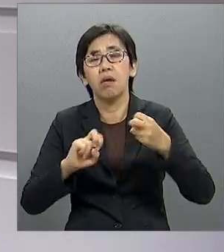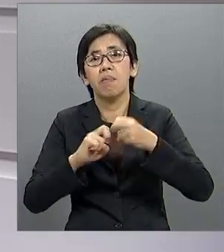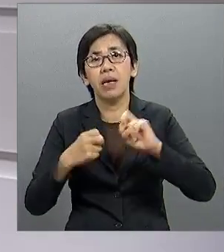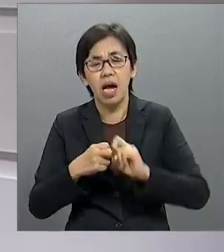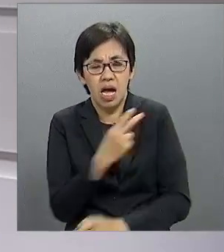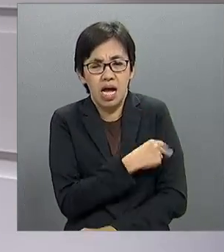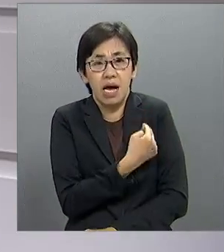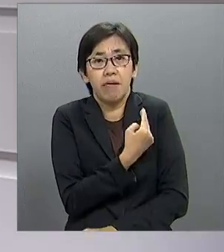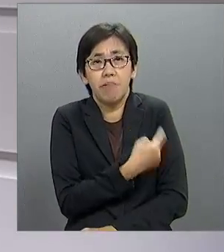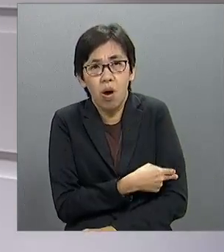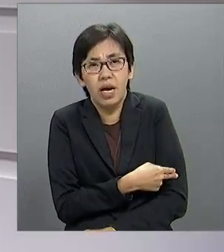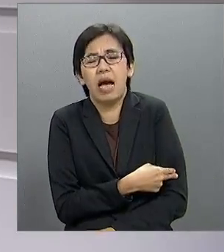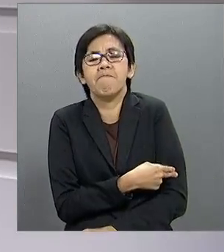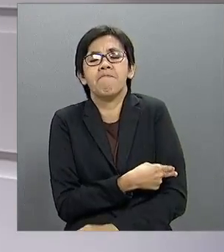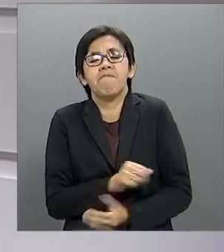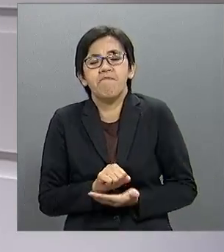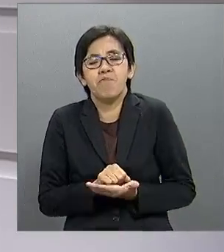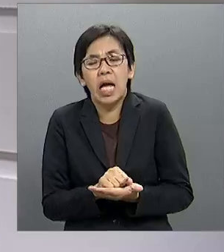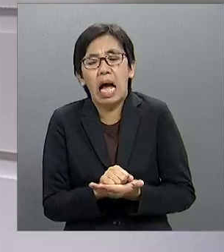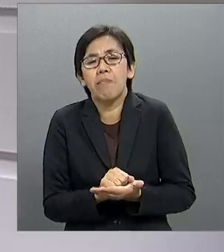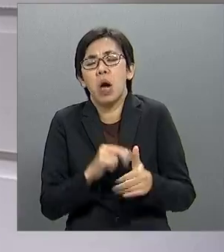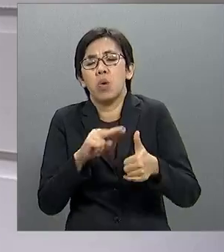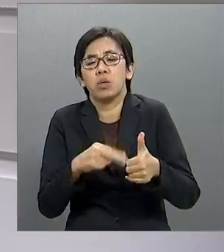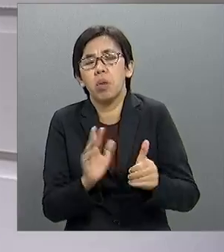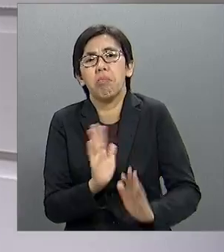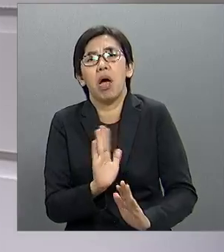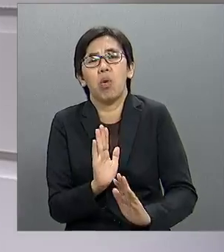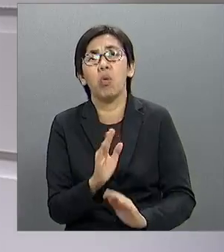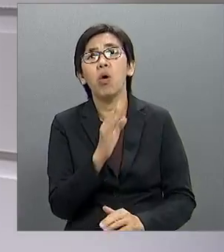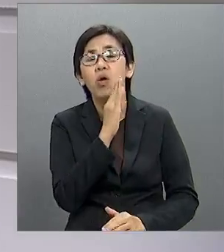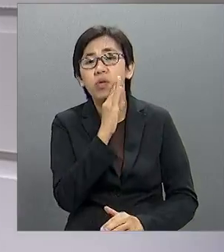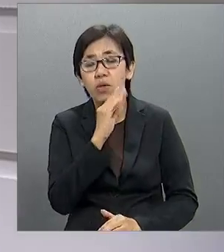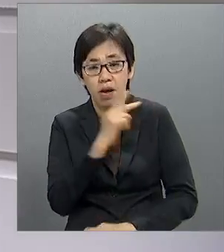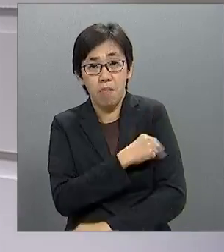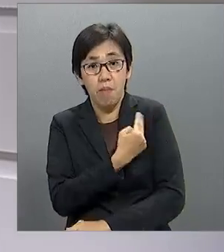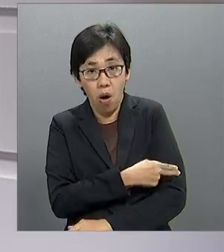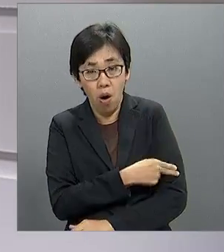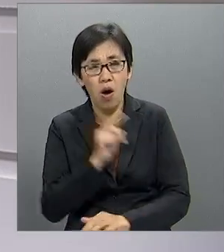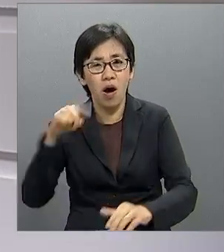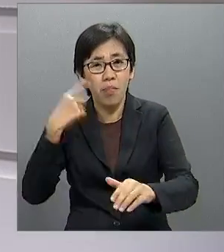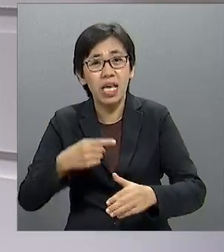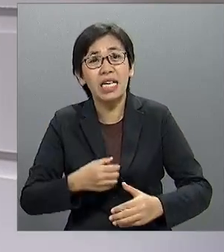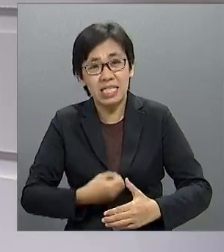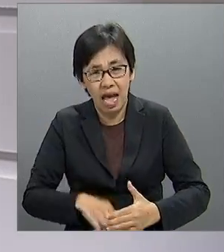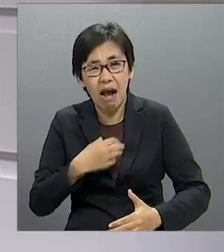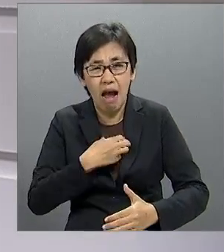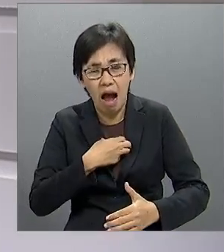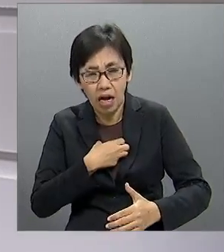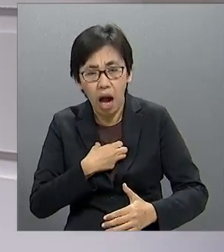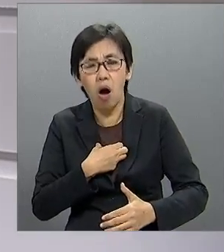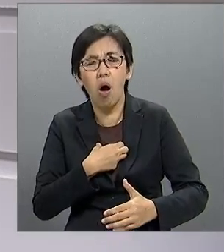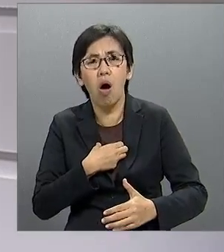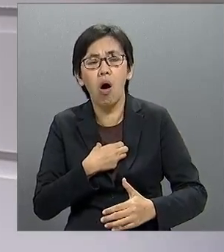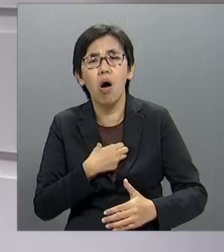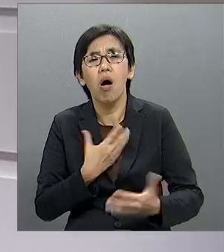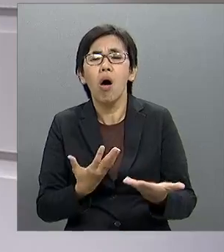ไม่อยากให้บริการเพราะว่าเมื่อบริการยุติการตั้งครรภ์ซึ่งเป็นบริการทางการแพทย์ในไปอยู่ภายใต้กฎหมายผู้